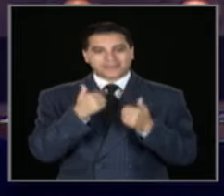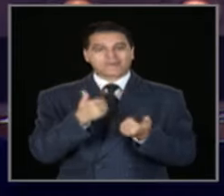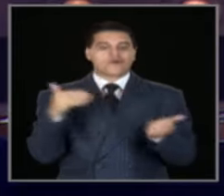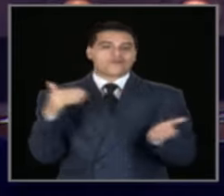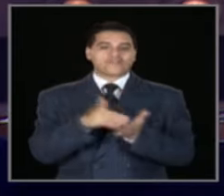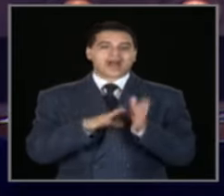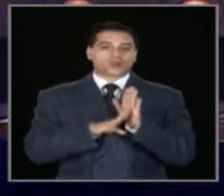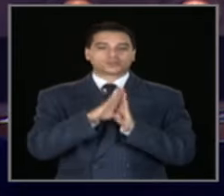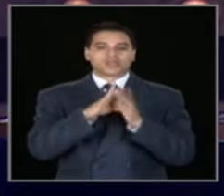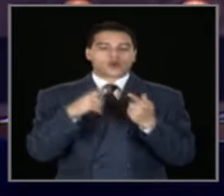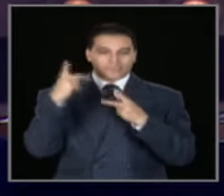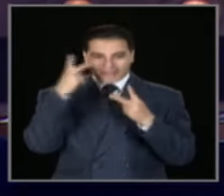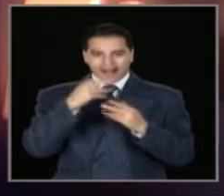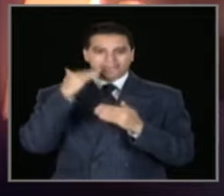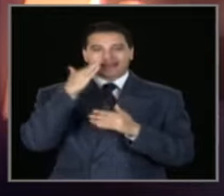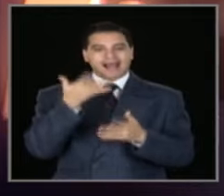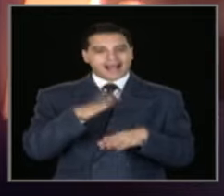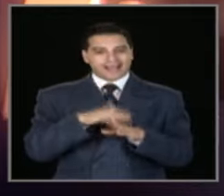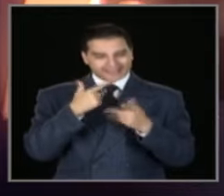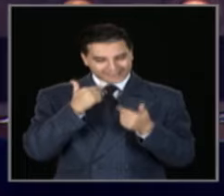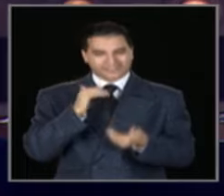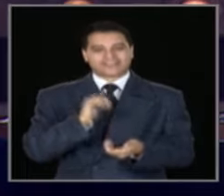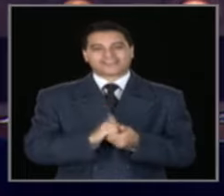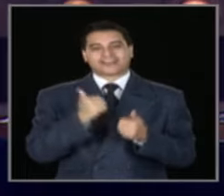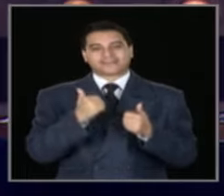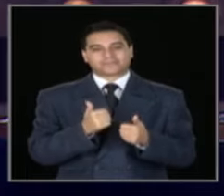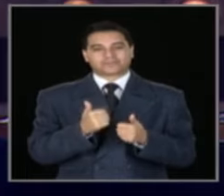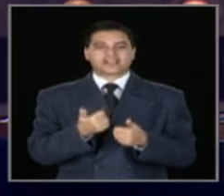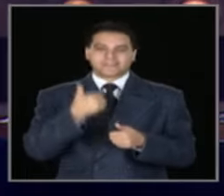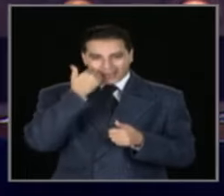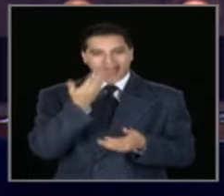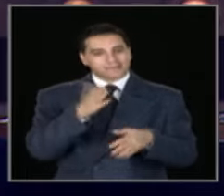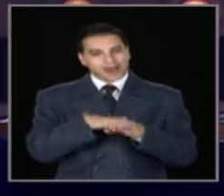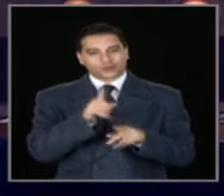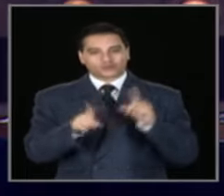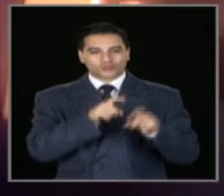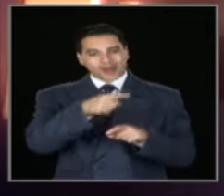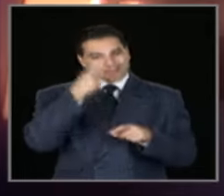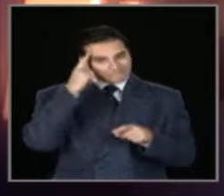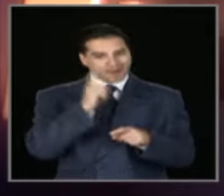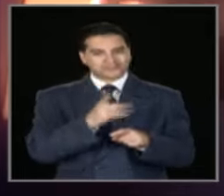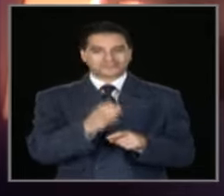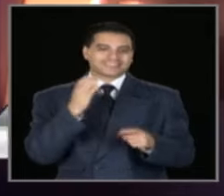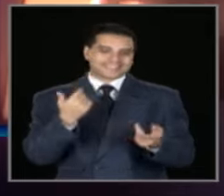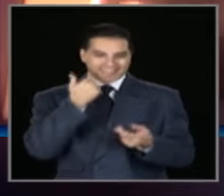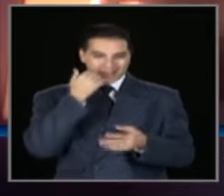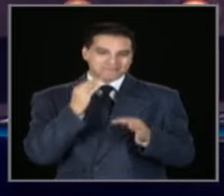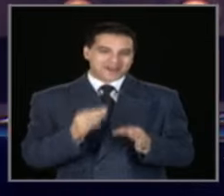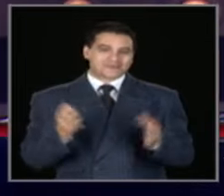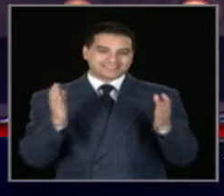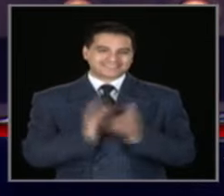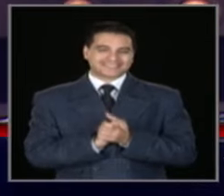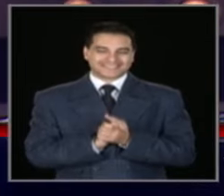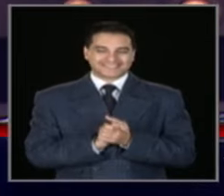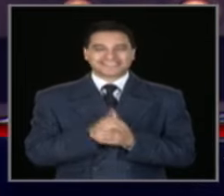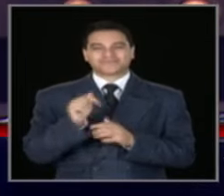لفين وبتحلمي بإيه؟ اتفقنا؟ اتفقنا. يبقى عيب قوي ما سؤال أغاني موسيقى يطير منك. عيب قوي بصراحة.